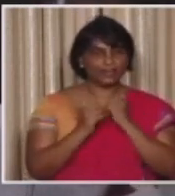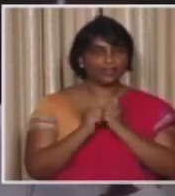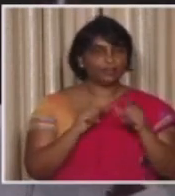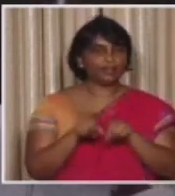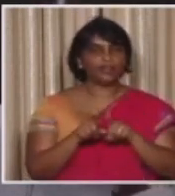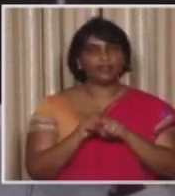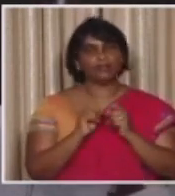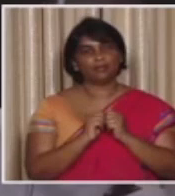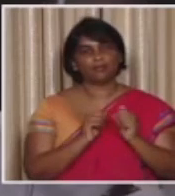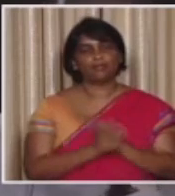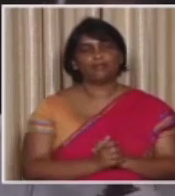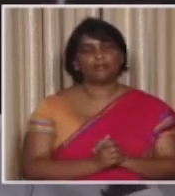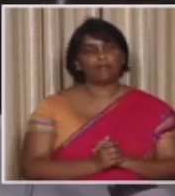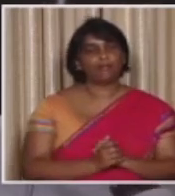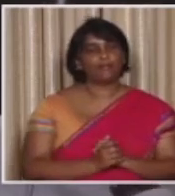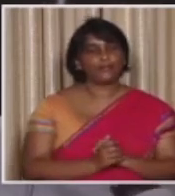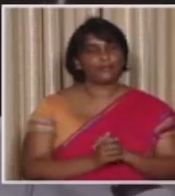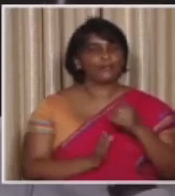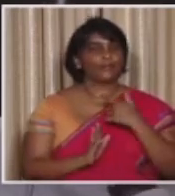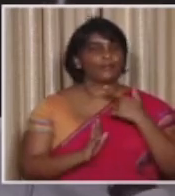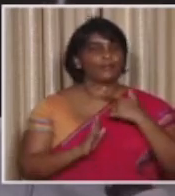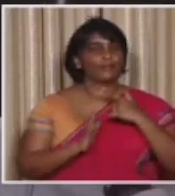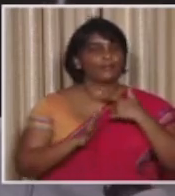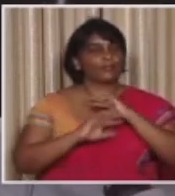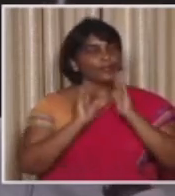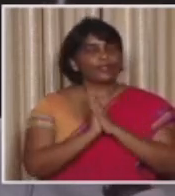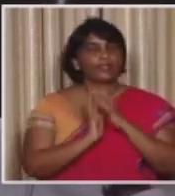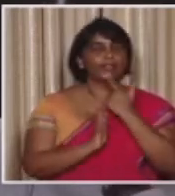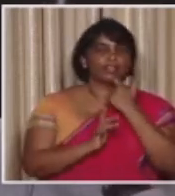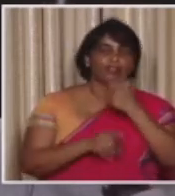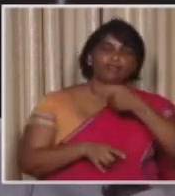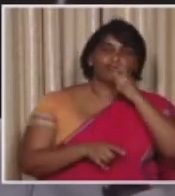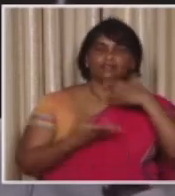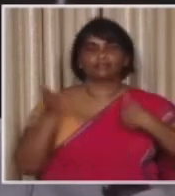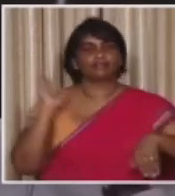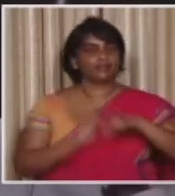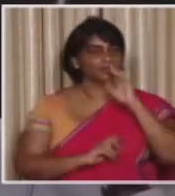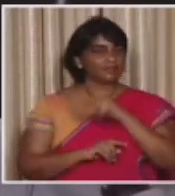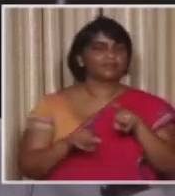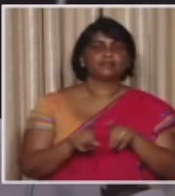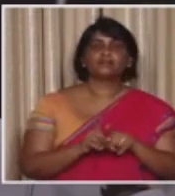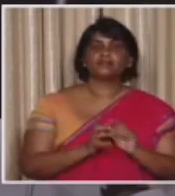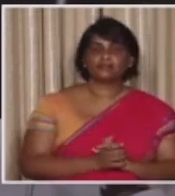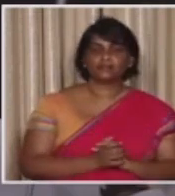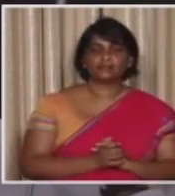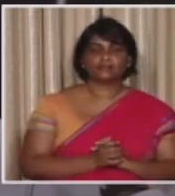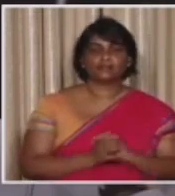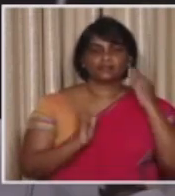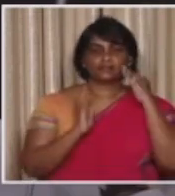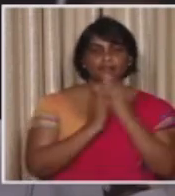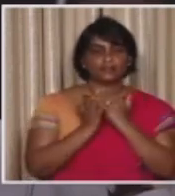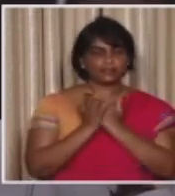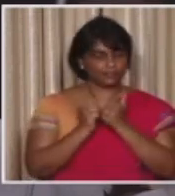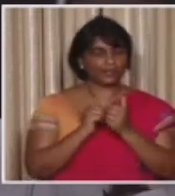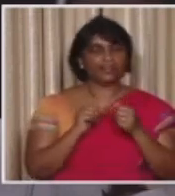අවුරුදු 300ක් තියෙයි. වැඩක් නැහැ. අපි නිලධාරි ගේනවා තේකක් බොනවා ආපහු යනවා. ඒ නිසා මේ කාර්ක සභාවට තියෙන